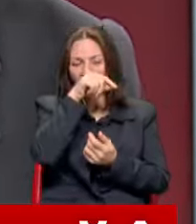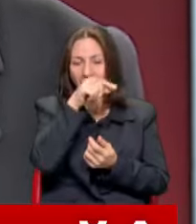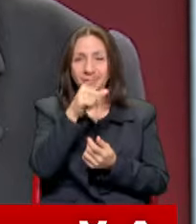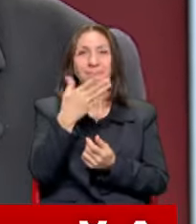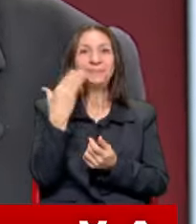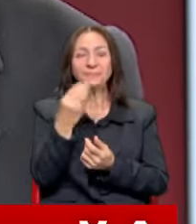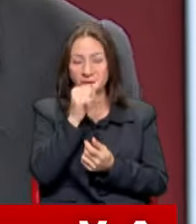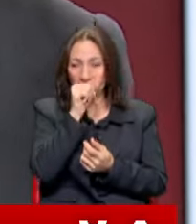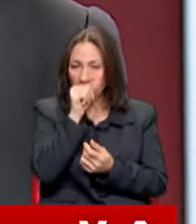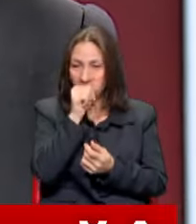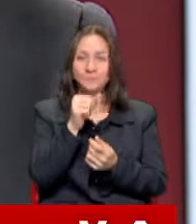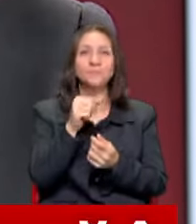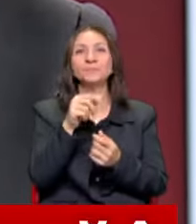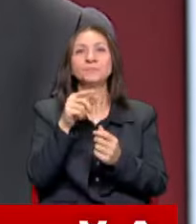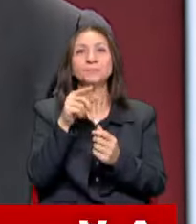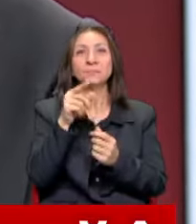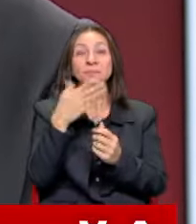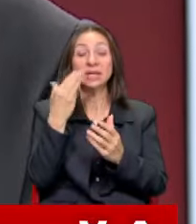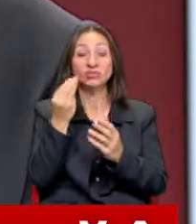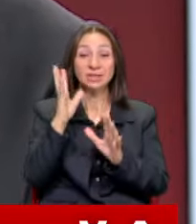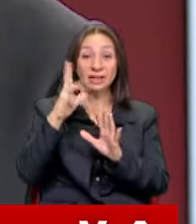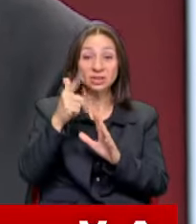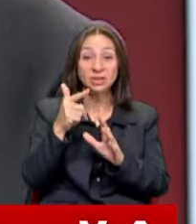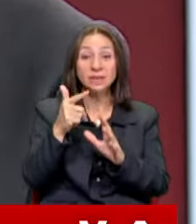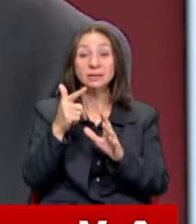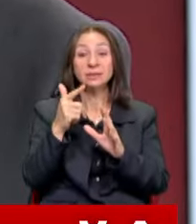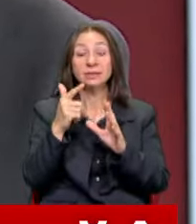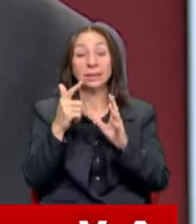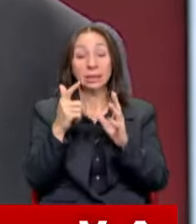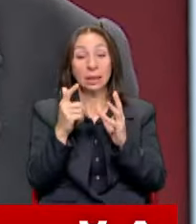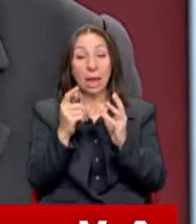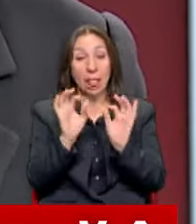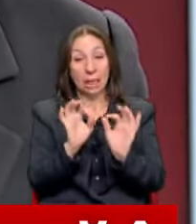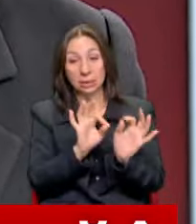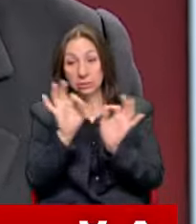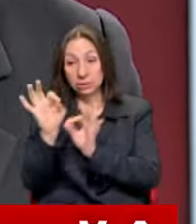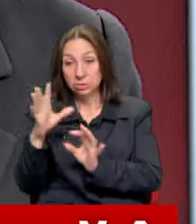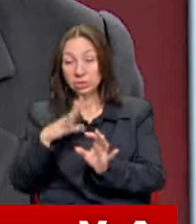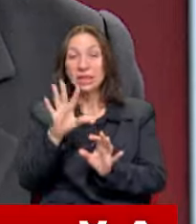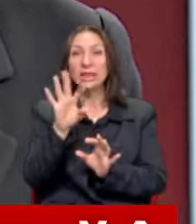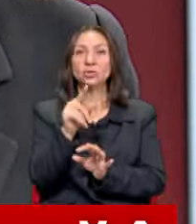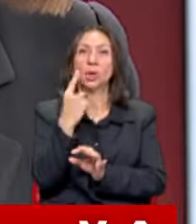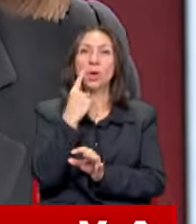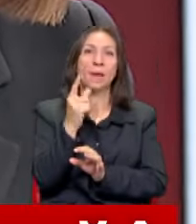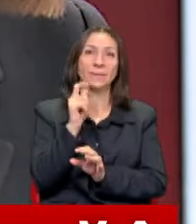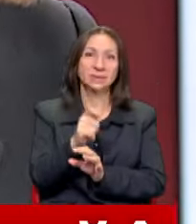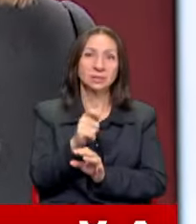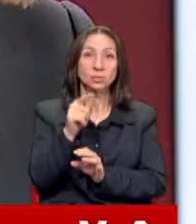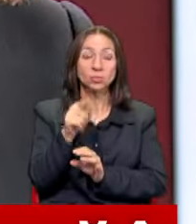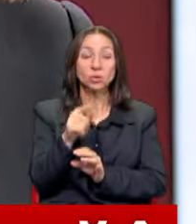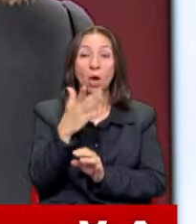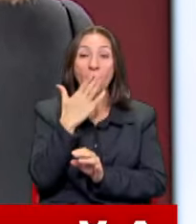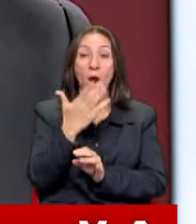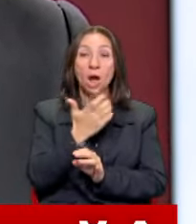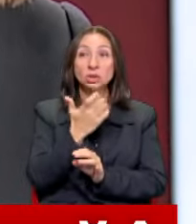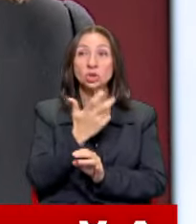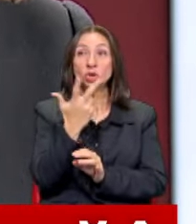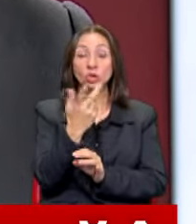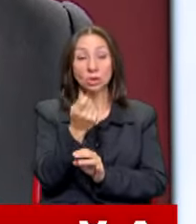gençlerin bu toplumun geleceğinin almasını istiyorsanız tercihinizi ona göre yaparsınız burada öğrencileri